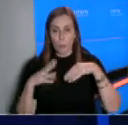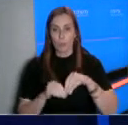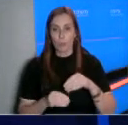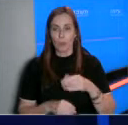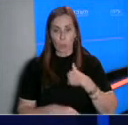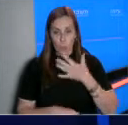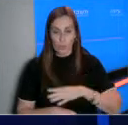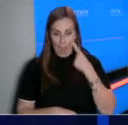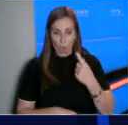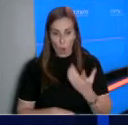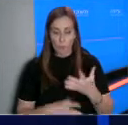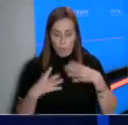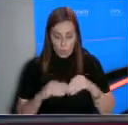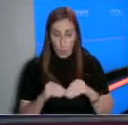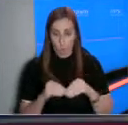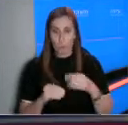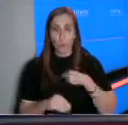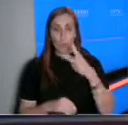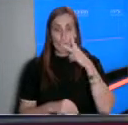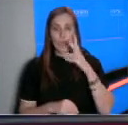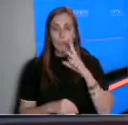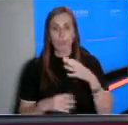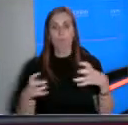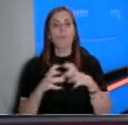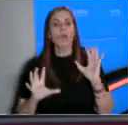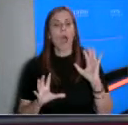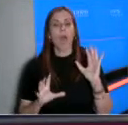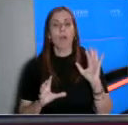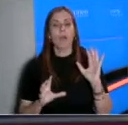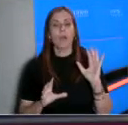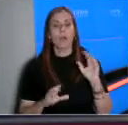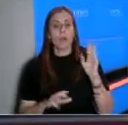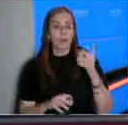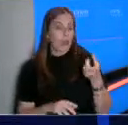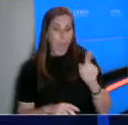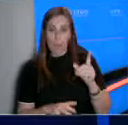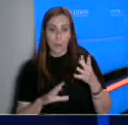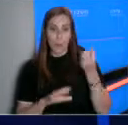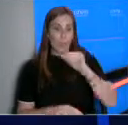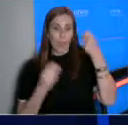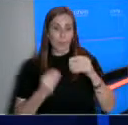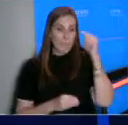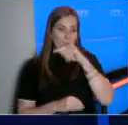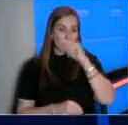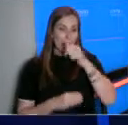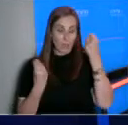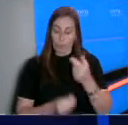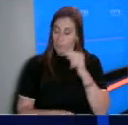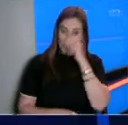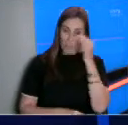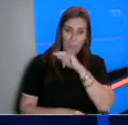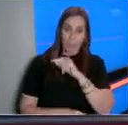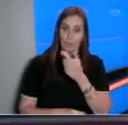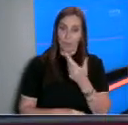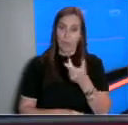נו, אני רוצה לראות משפחות. אני רוצה לראות את החונטה. אבל זה מראה שהם מטומטמים, כי הם לא לוקחים את הכי טובים, מפספסים את הכי טובים. הם מפספסים